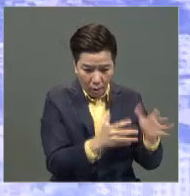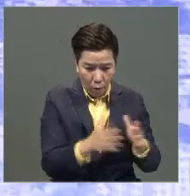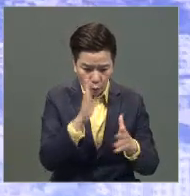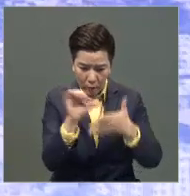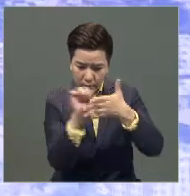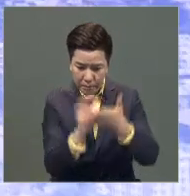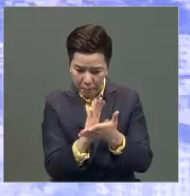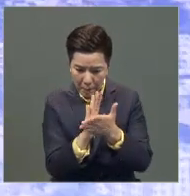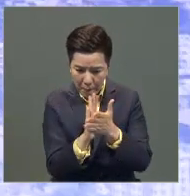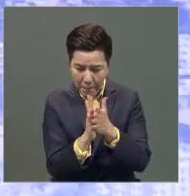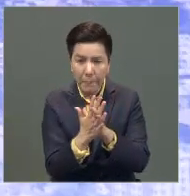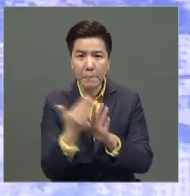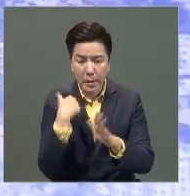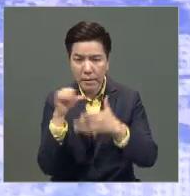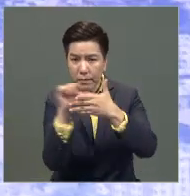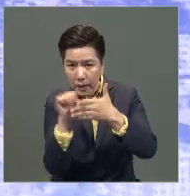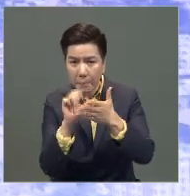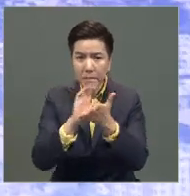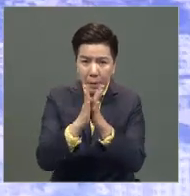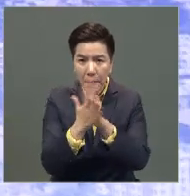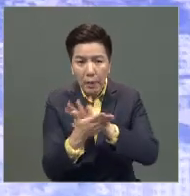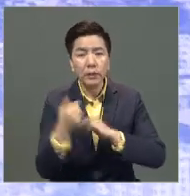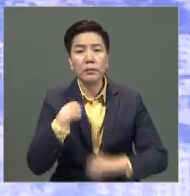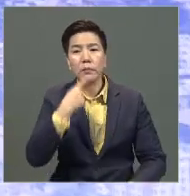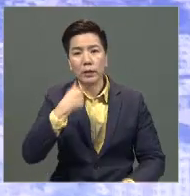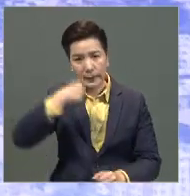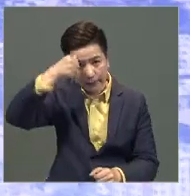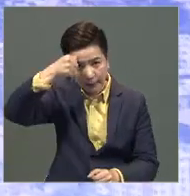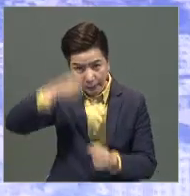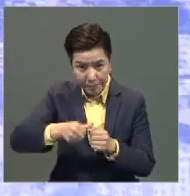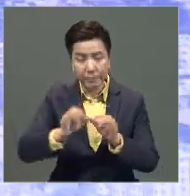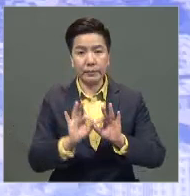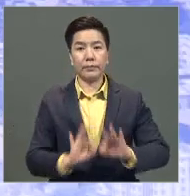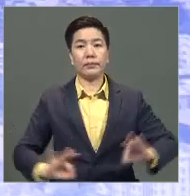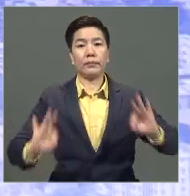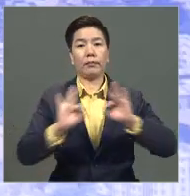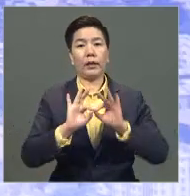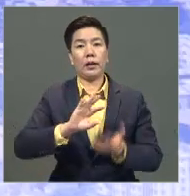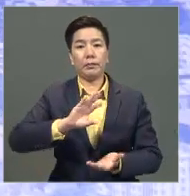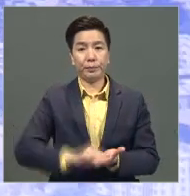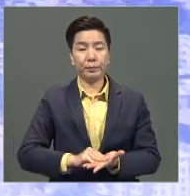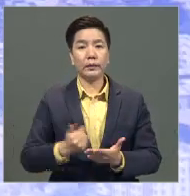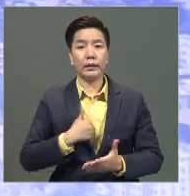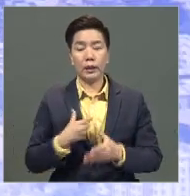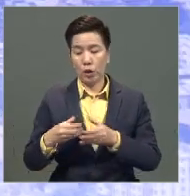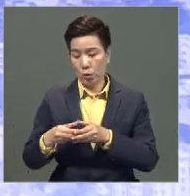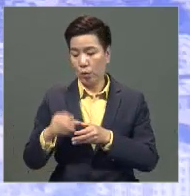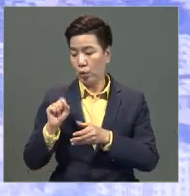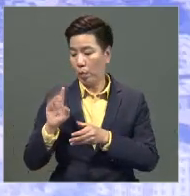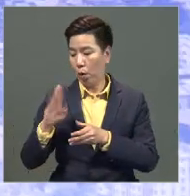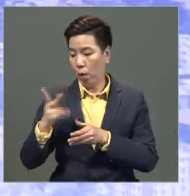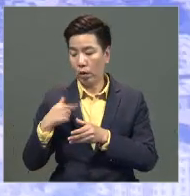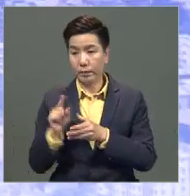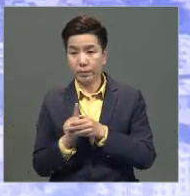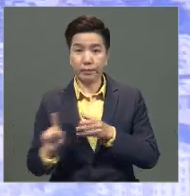การปรับปรุงกันอยู่เรื่อยๆนะครับซึ่งก็นำเรียนว่าเป็นบทเรียนที่สำคัญแล้วผมเองในฐานะตัวแทนของทางสบค.นะ